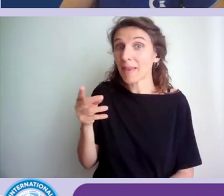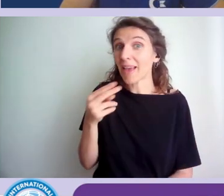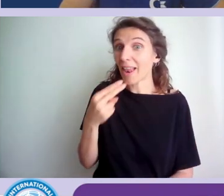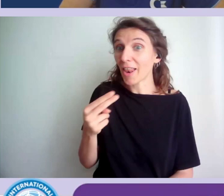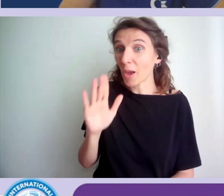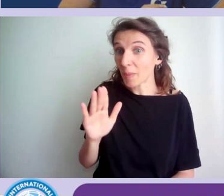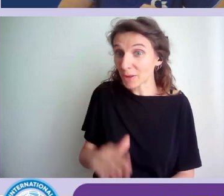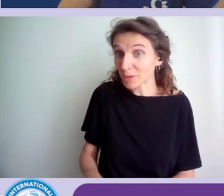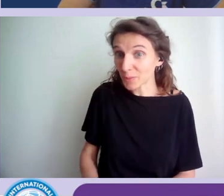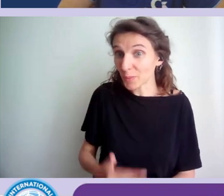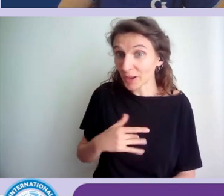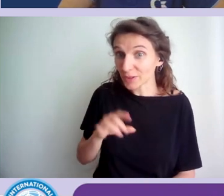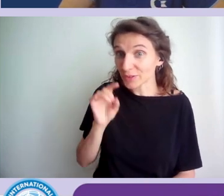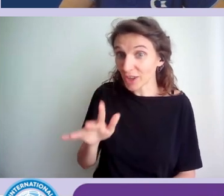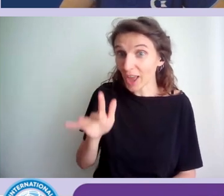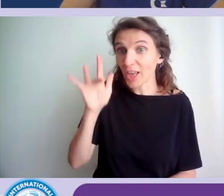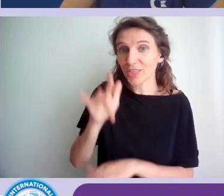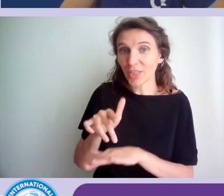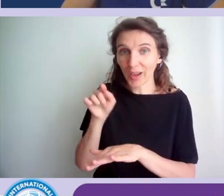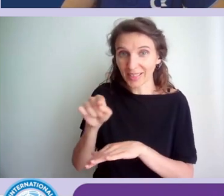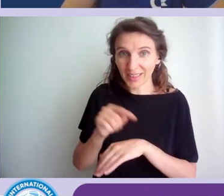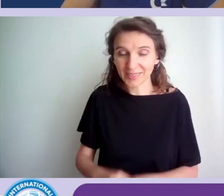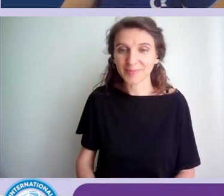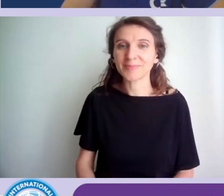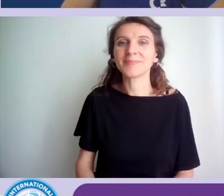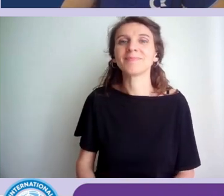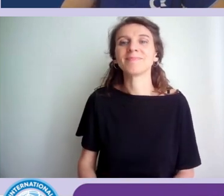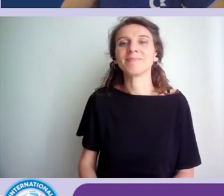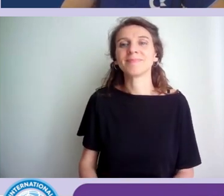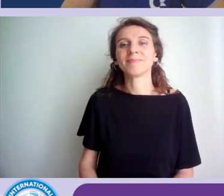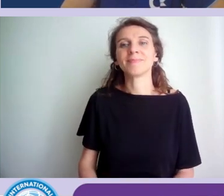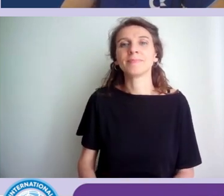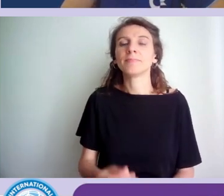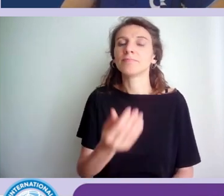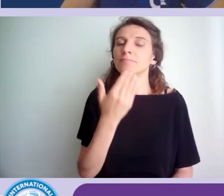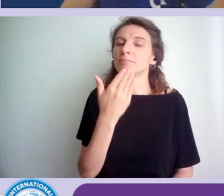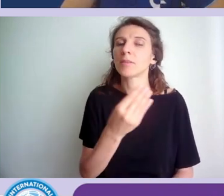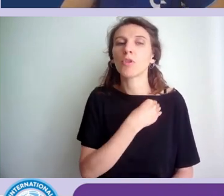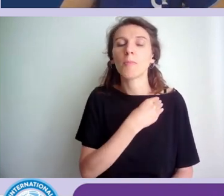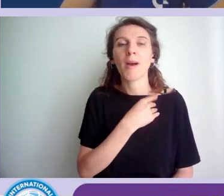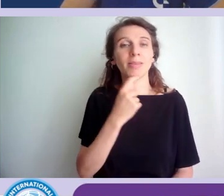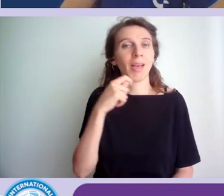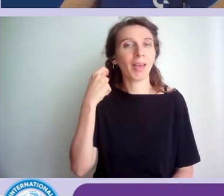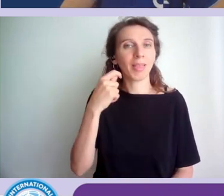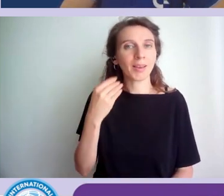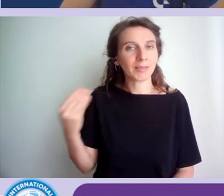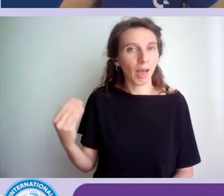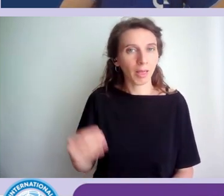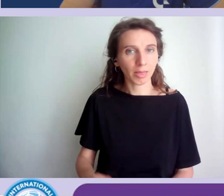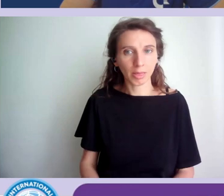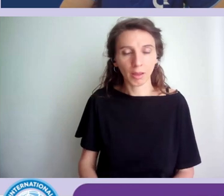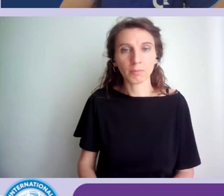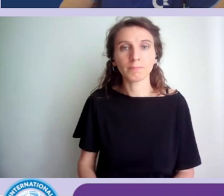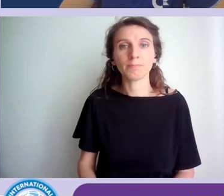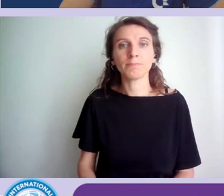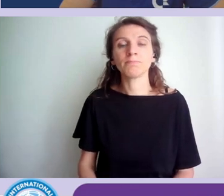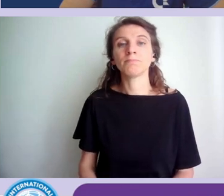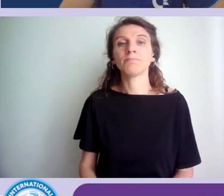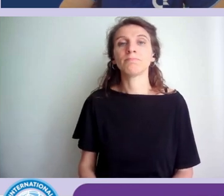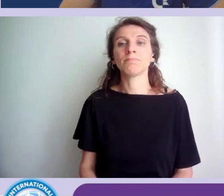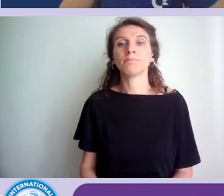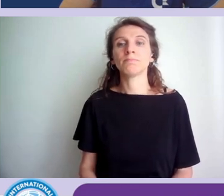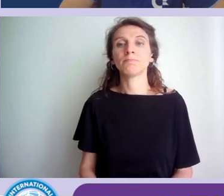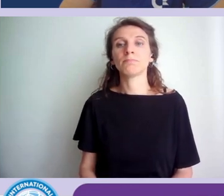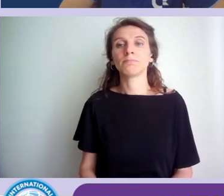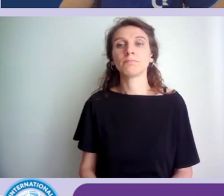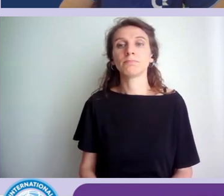domanda quindi penso che tocca a te grazie tra l'altro una domanda molto interessante Perché